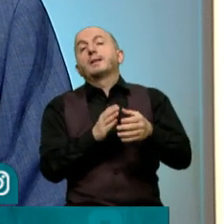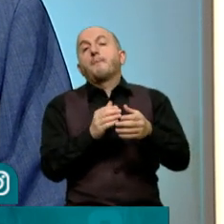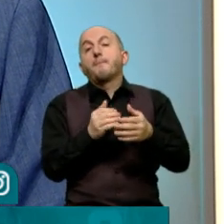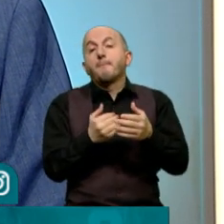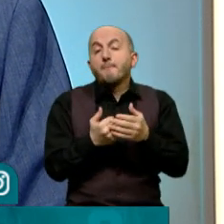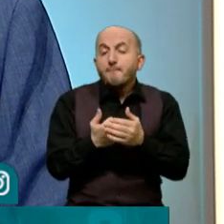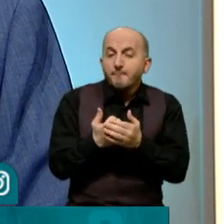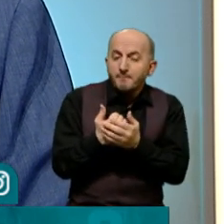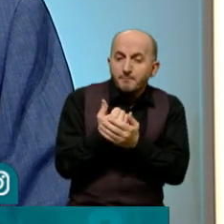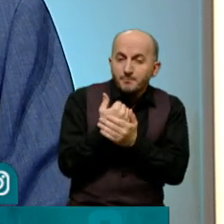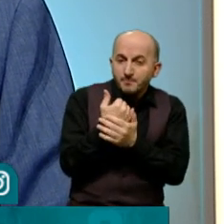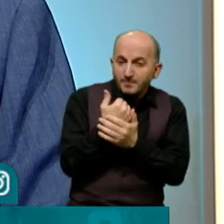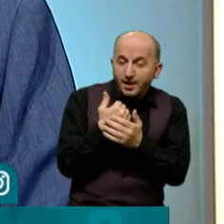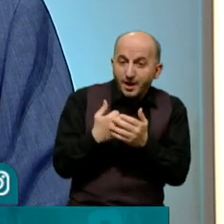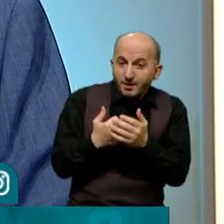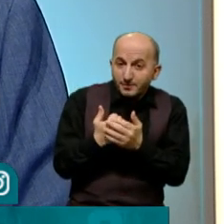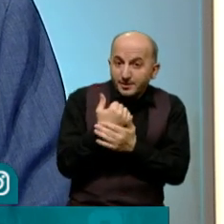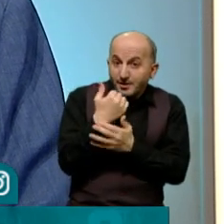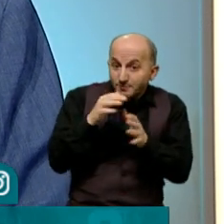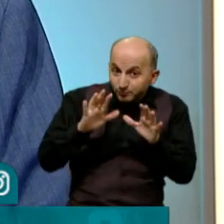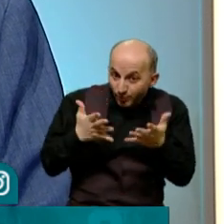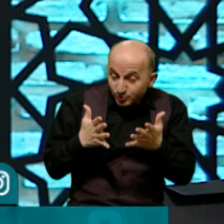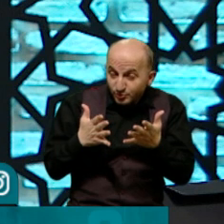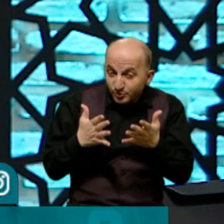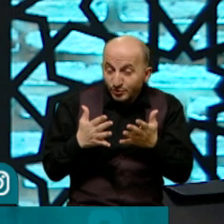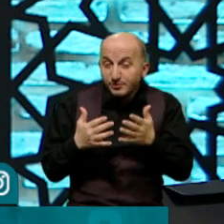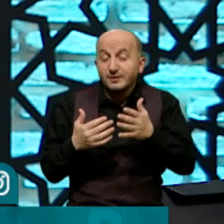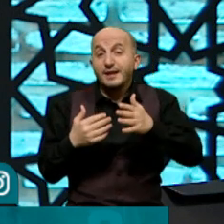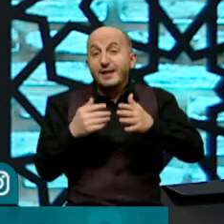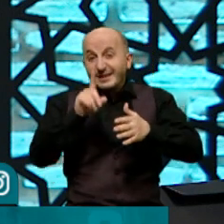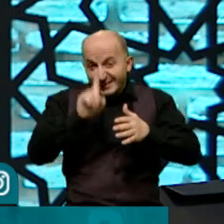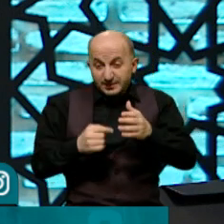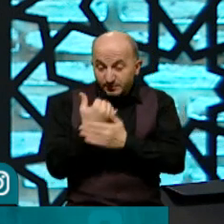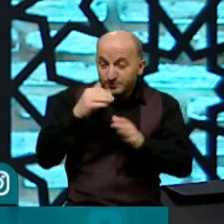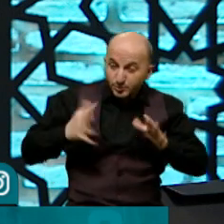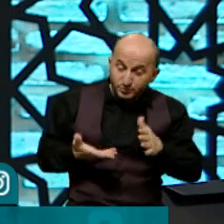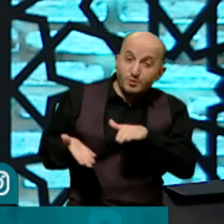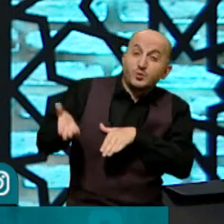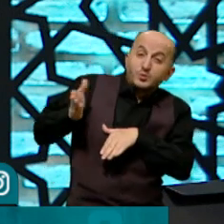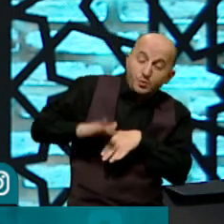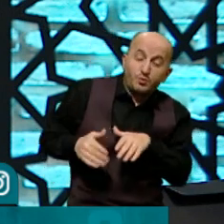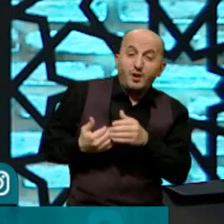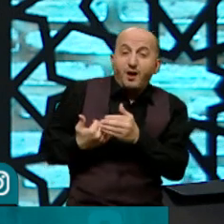bozduk, üzerine meshettiği andan itibaren. Yani abdest bozuldu. İlk abdestimiz bozuldu. Sonra